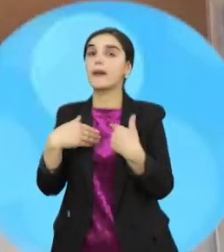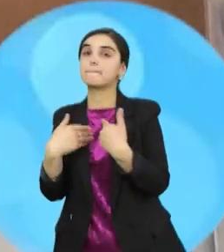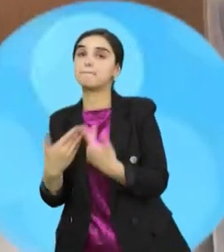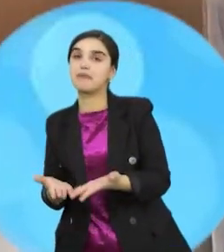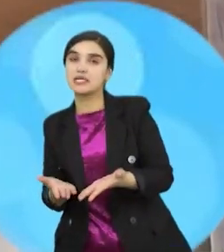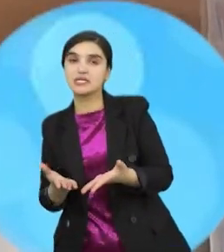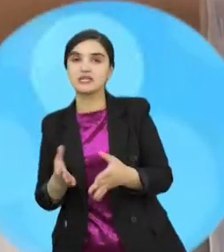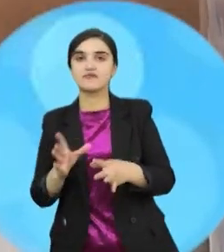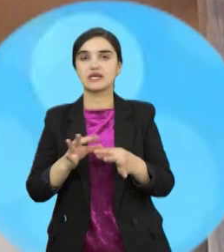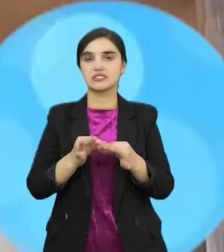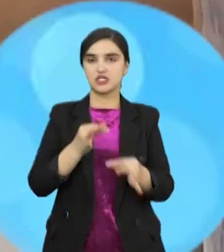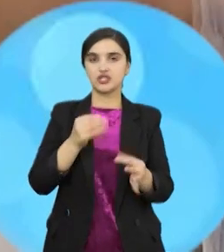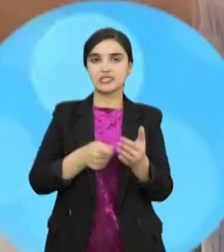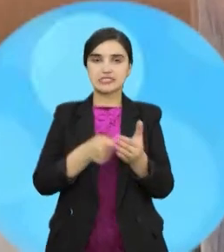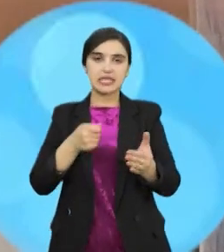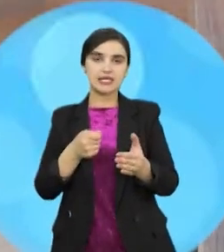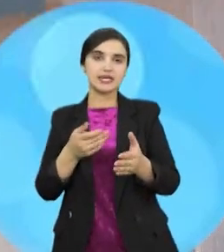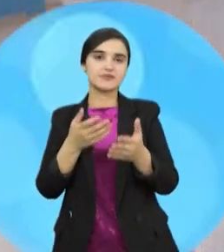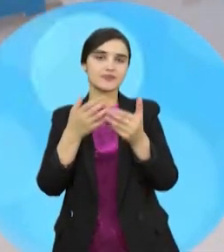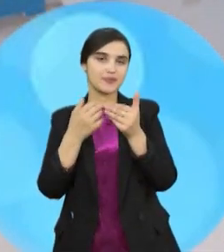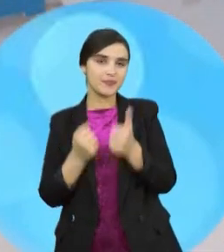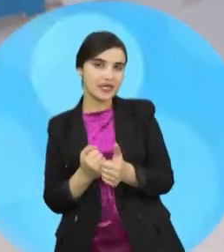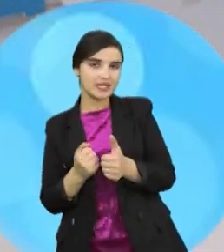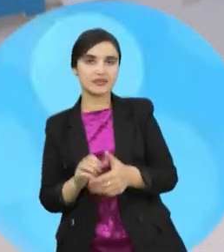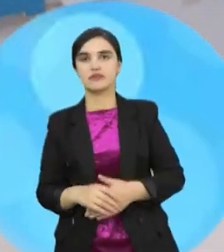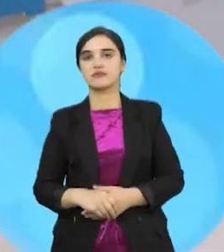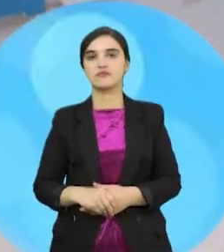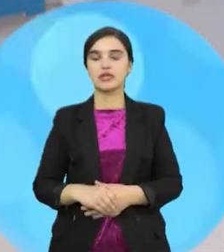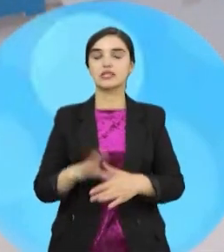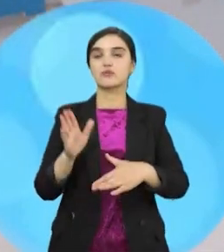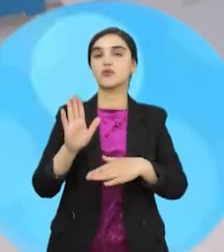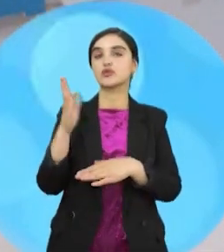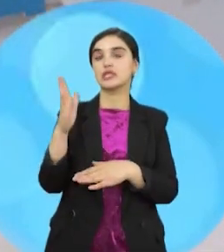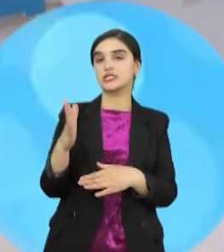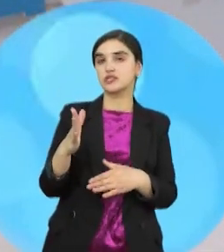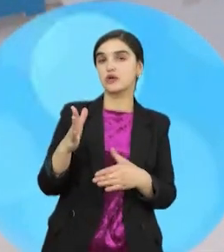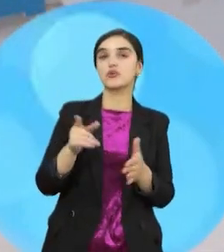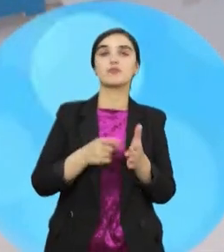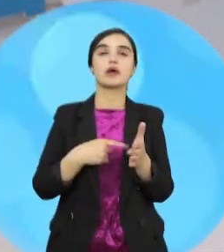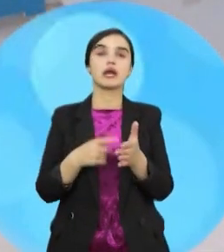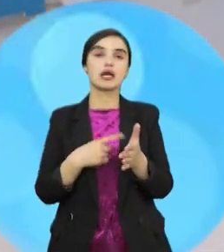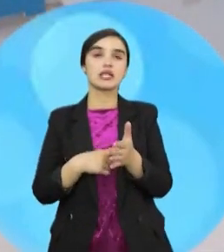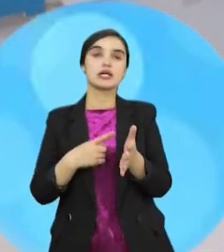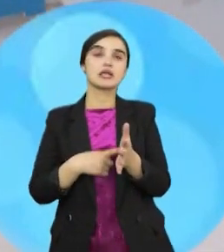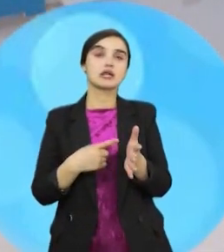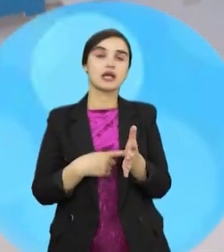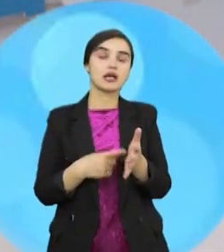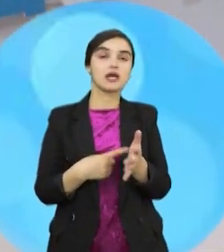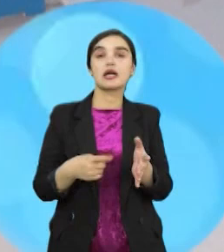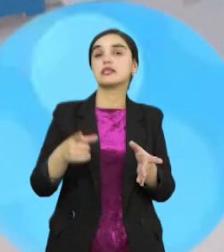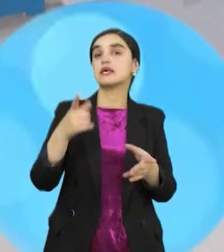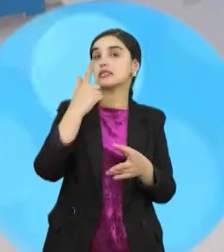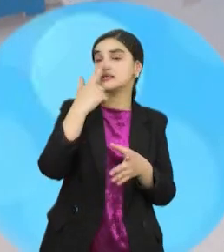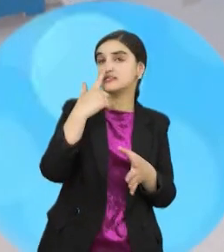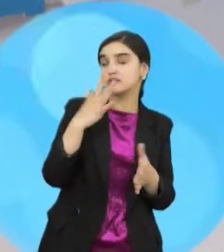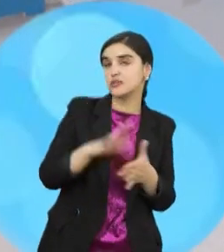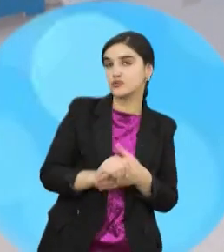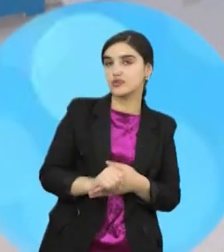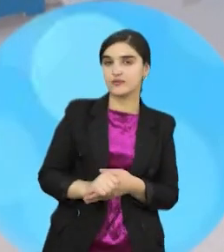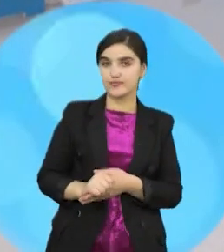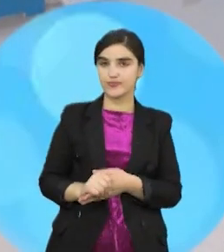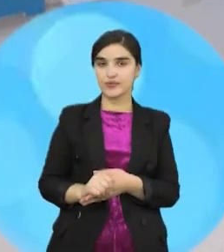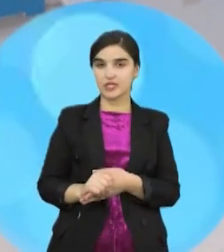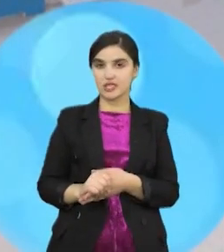نایچه زریادی منفی میگیرد. وقتی که ما دستانمون را و یا قلم را به نایچه نزدیک میکنیم نایچه